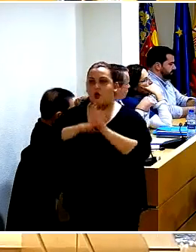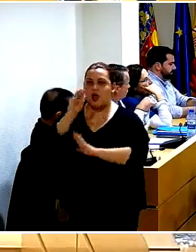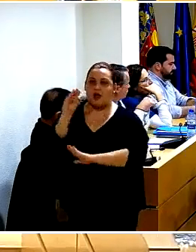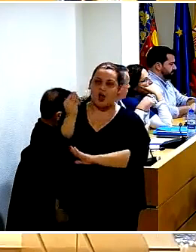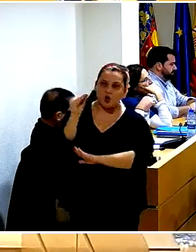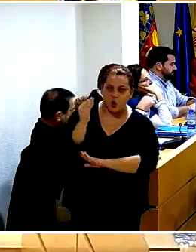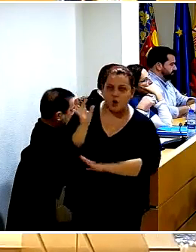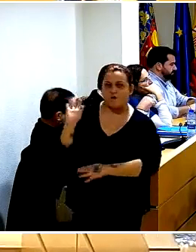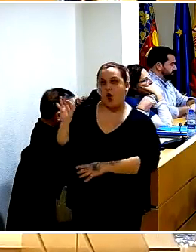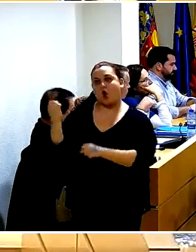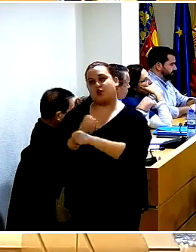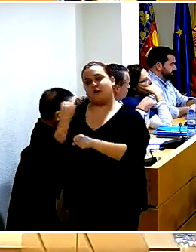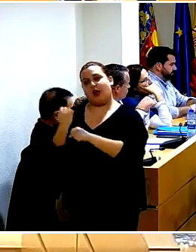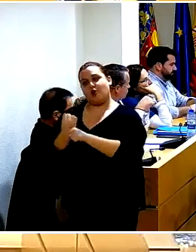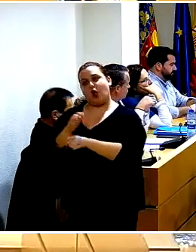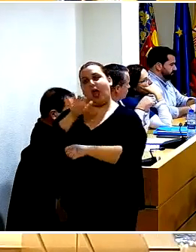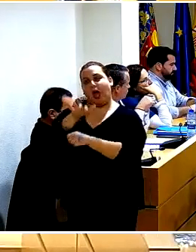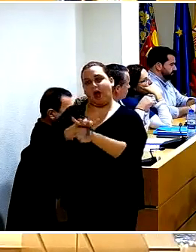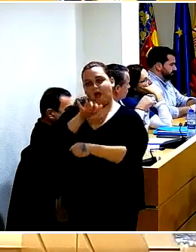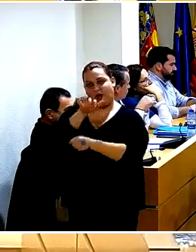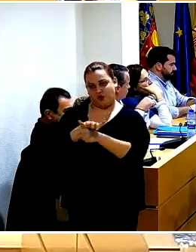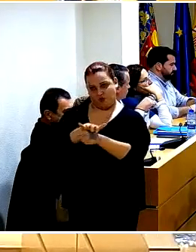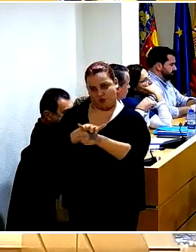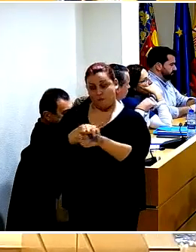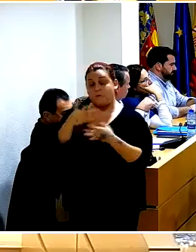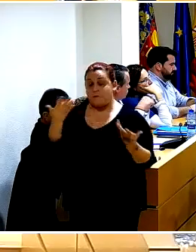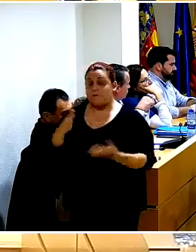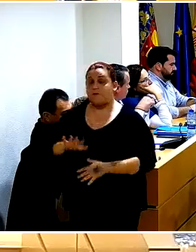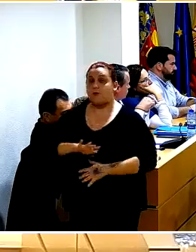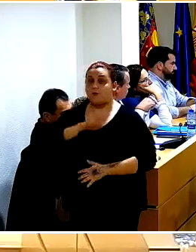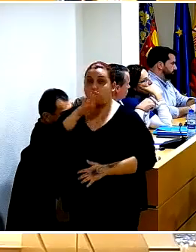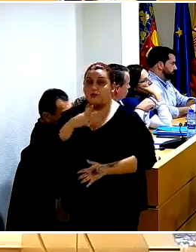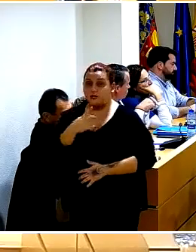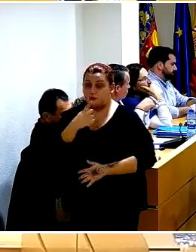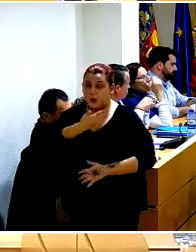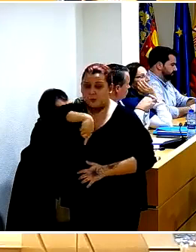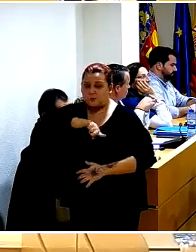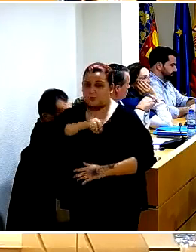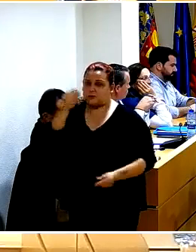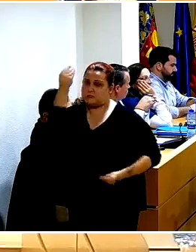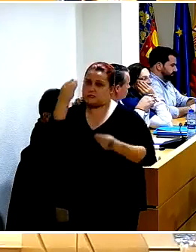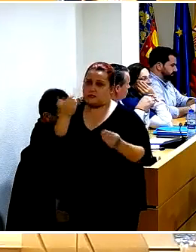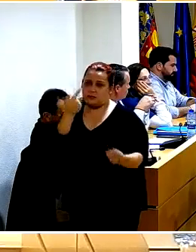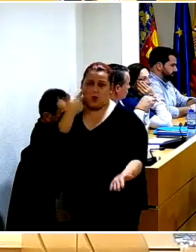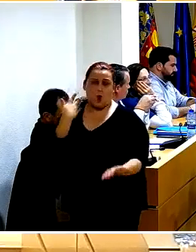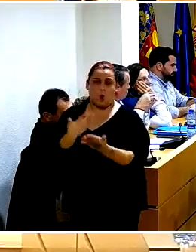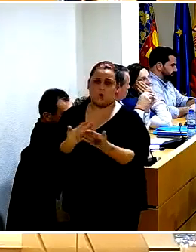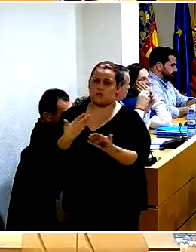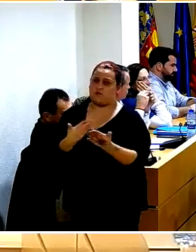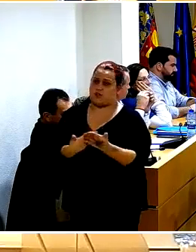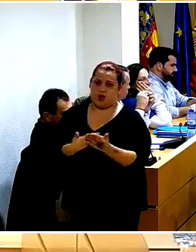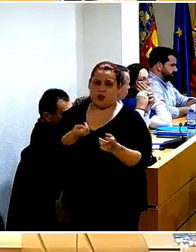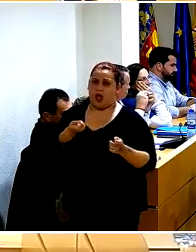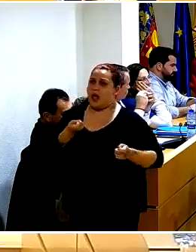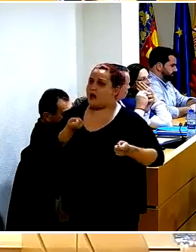o Treballadors Agraris en els mesos d'agost. Per tant, creguem que està més que justificada aquesta aportació,